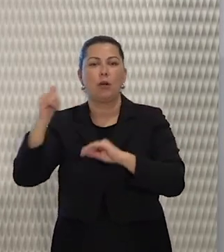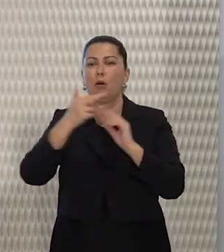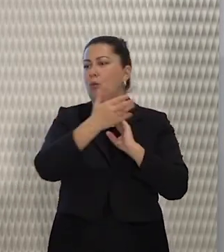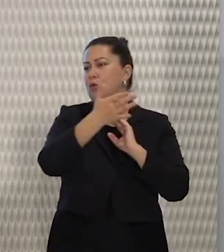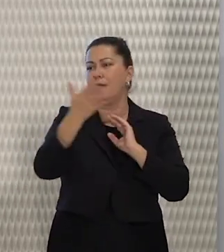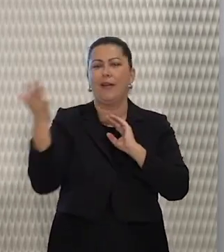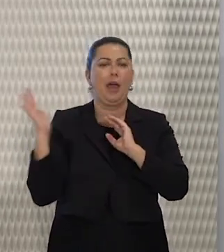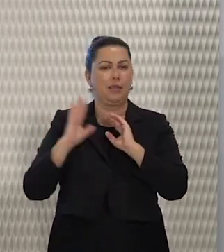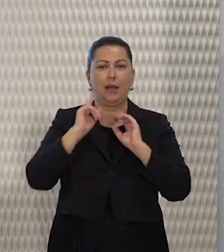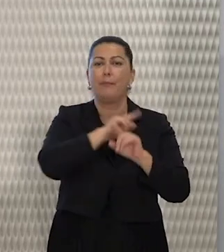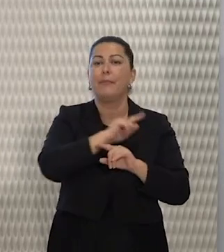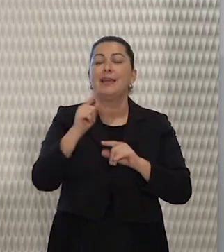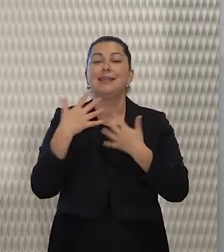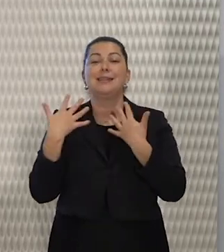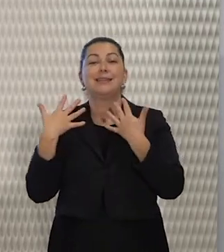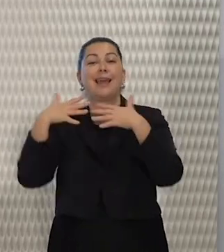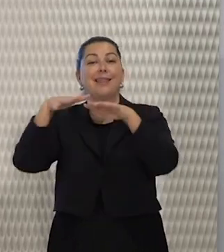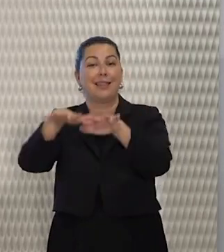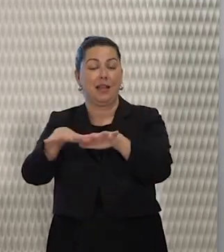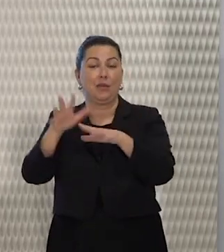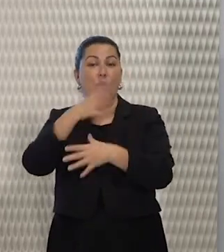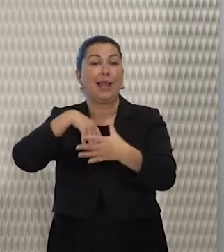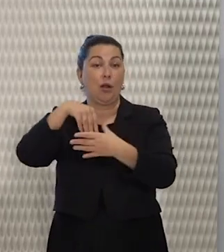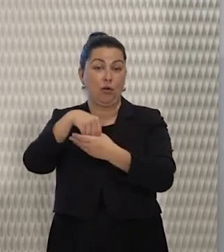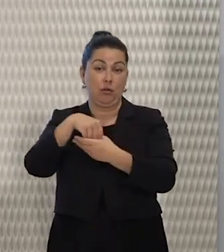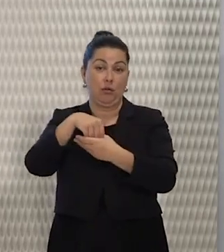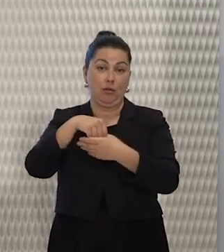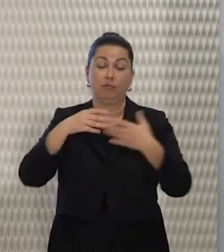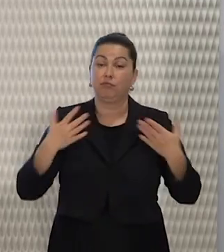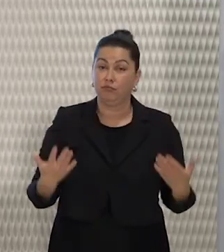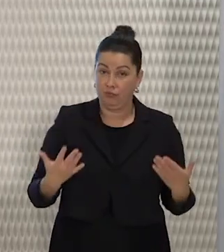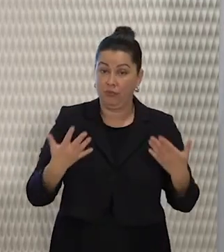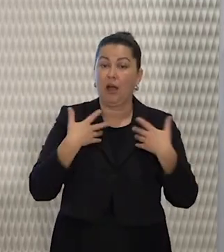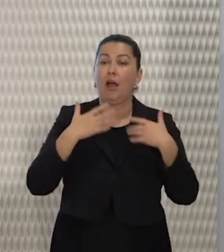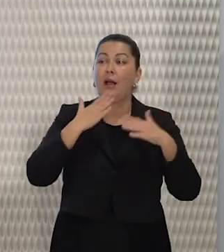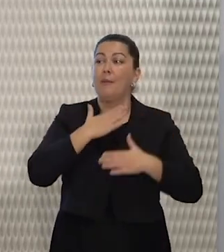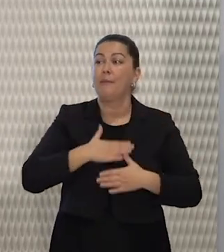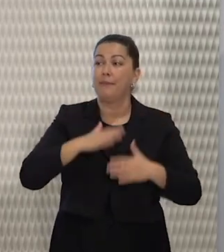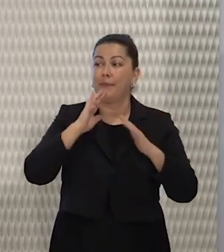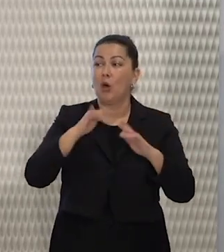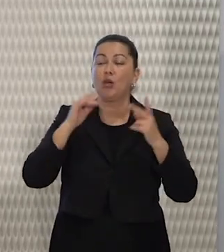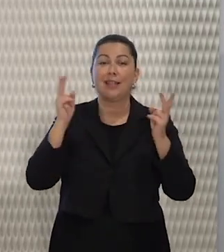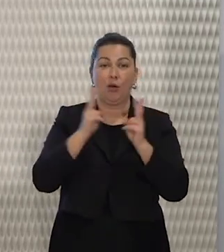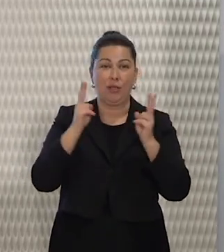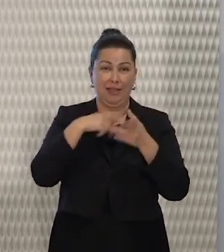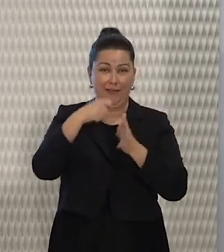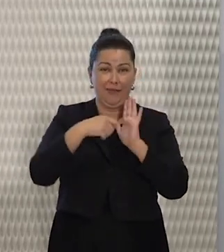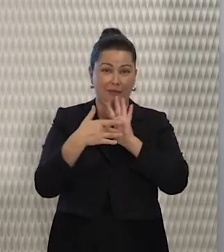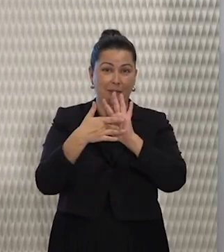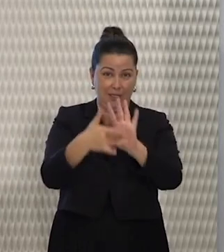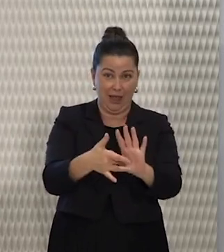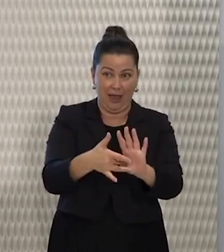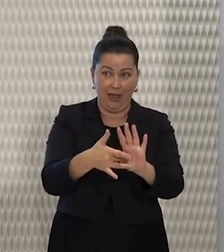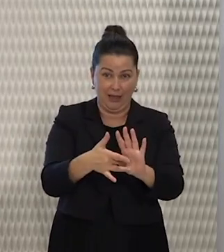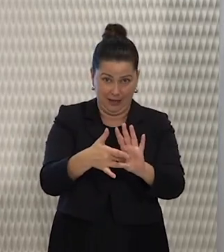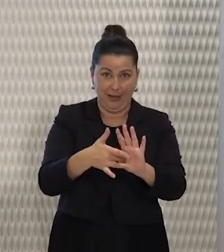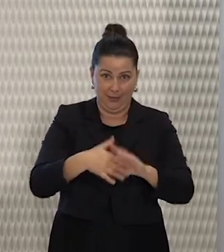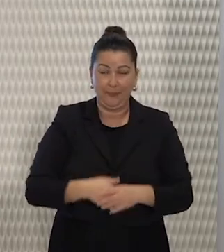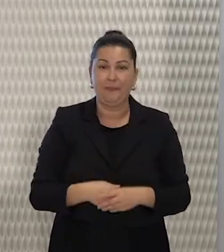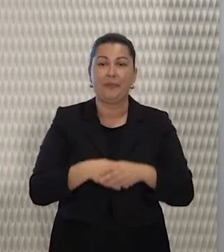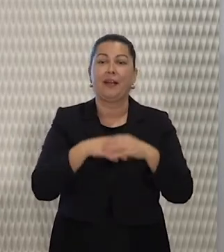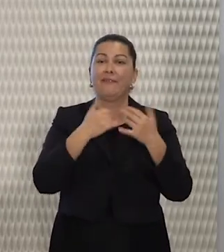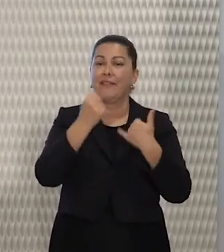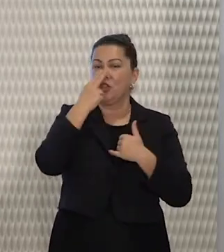weiter, bis hin zur Integration und Inklusion. Lassen Sie mich und während dem Film, lieber Michael, gehe kurz aus dem Bild zeigen,